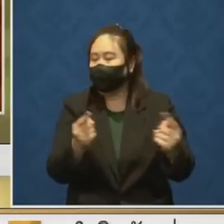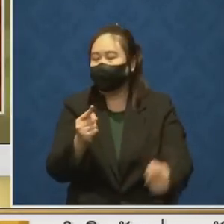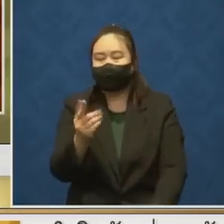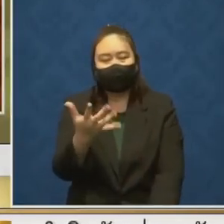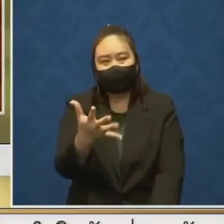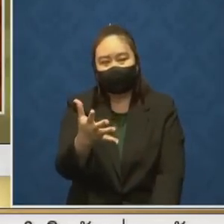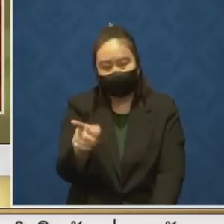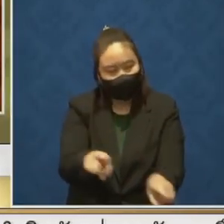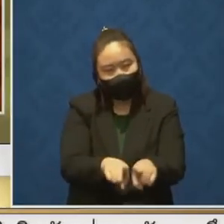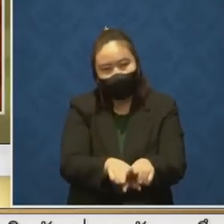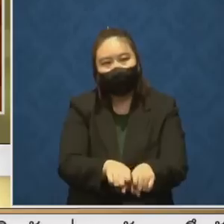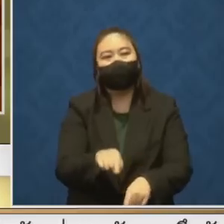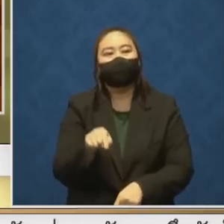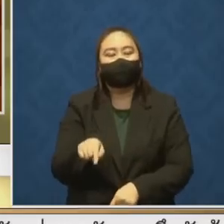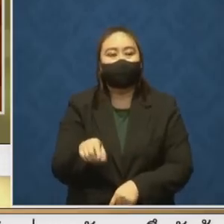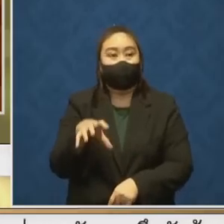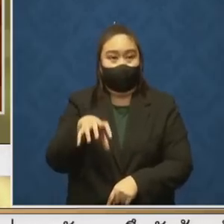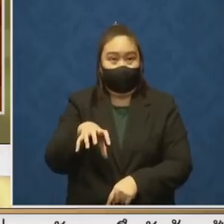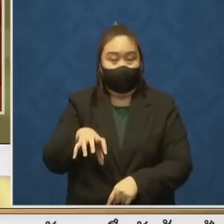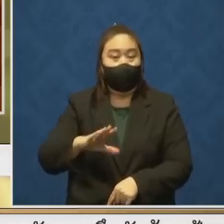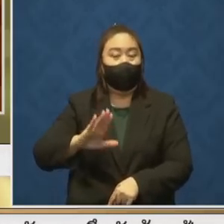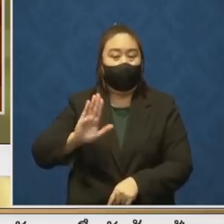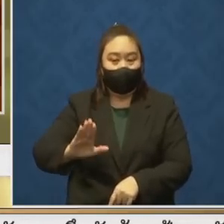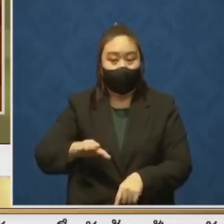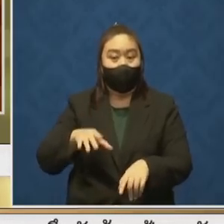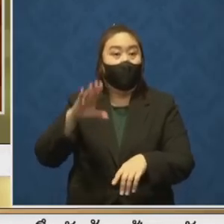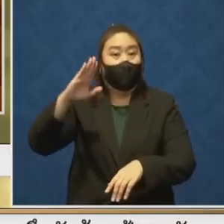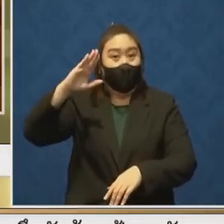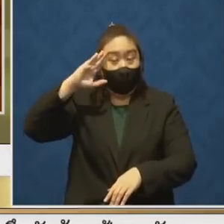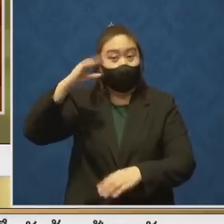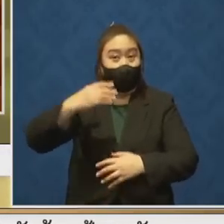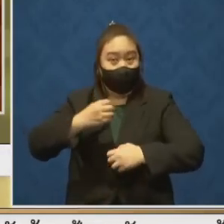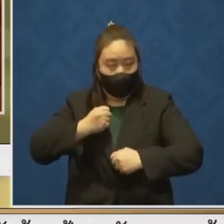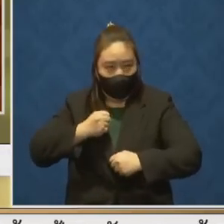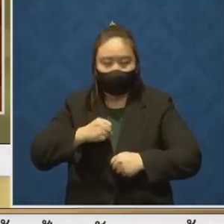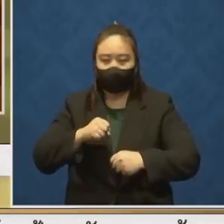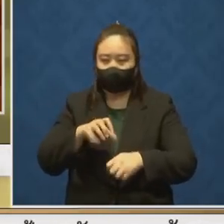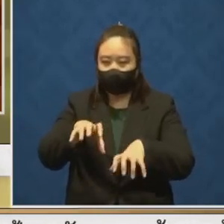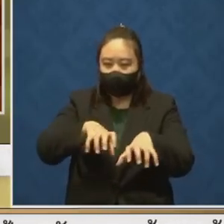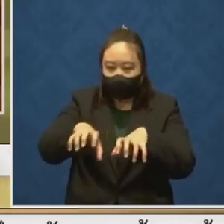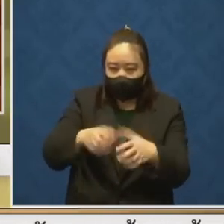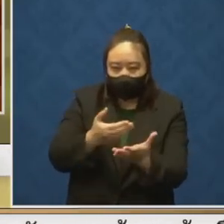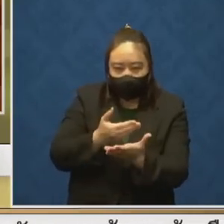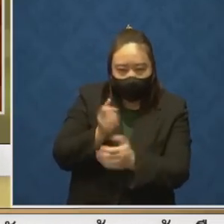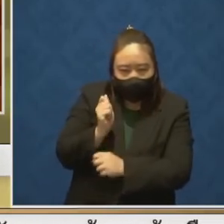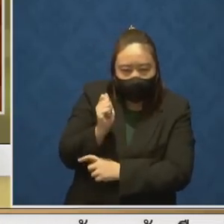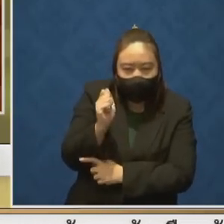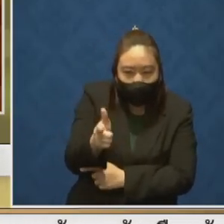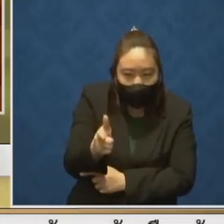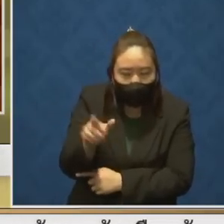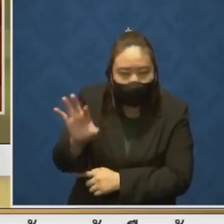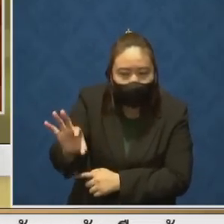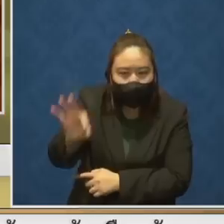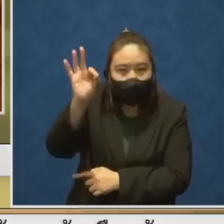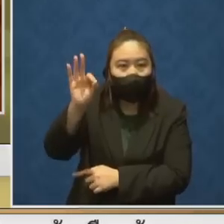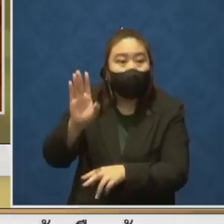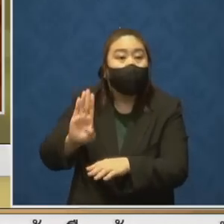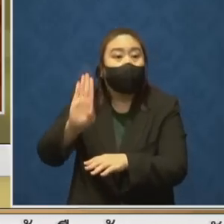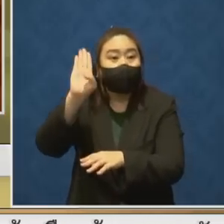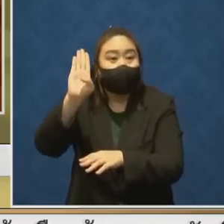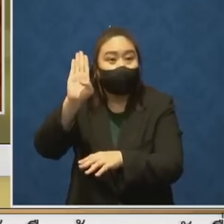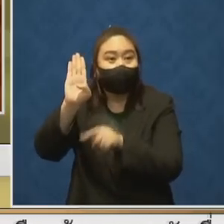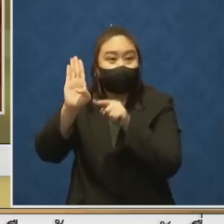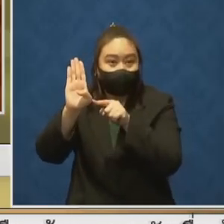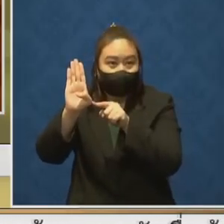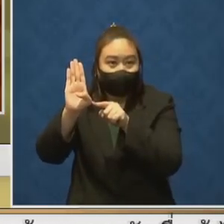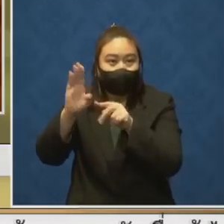ยุทยธิาทหารบก เป็นผู้จัดซื้อจัดจาง้วธีการคัดเลือกบริษัทไยะเล่จำกัดชนะการคัดเล